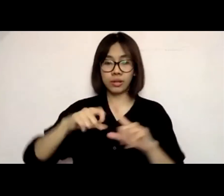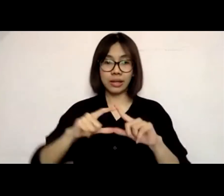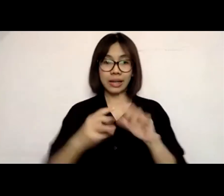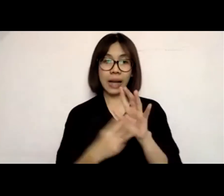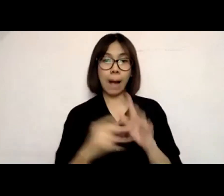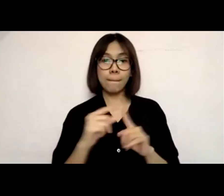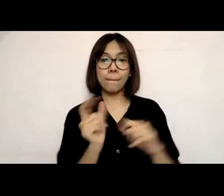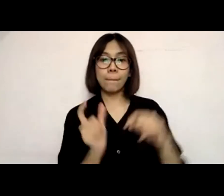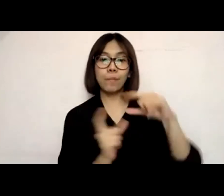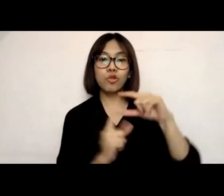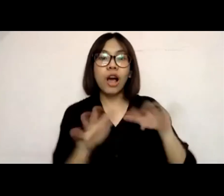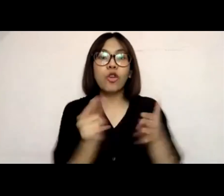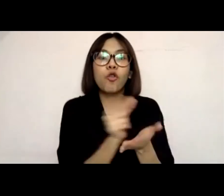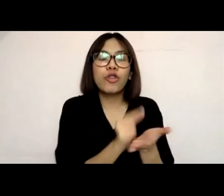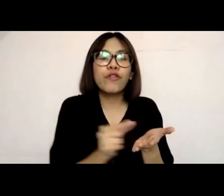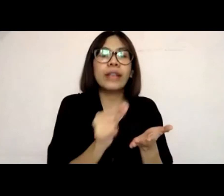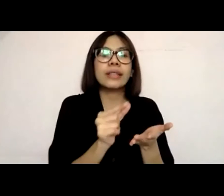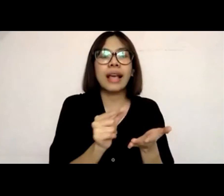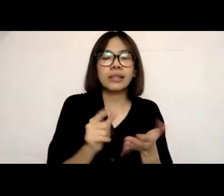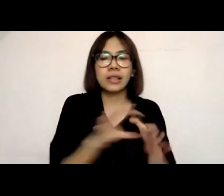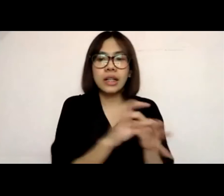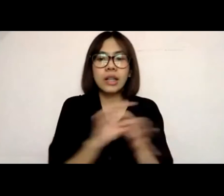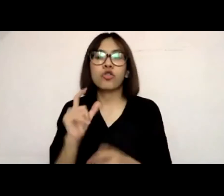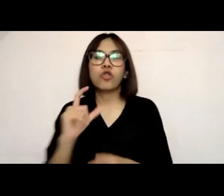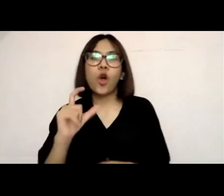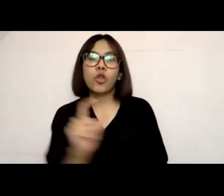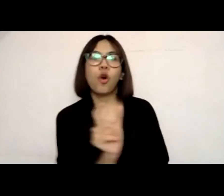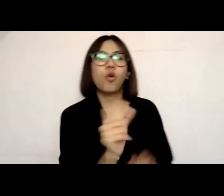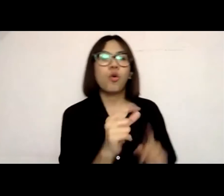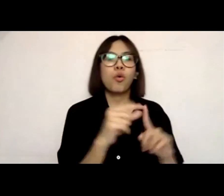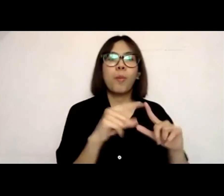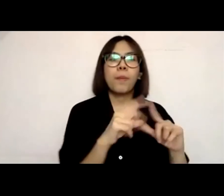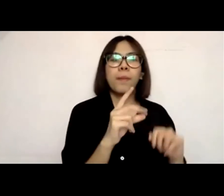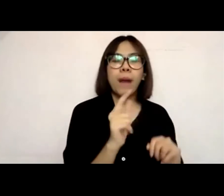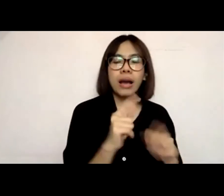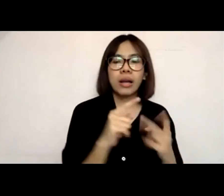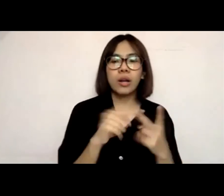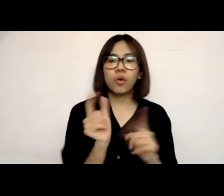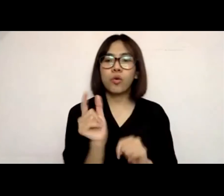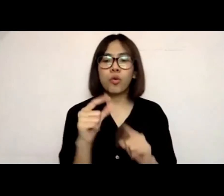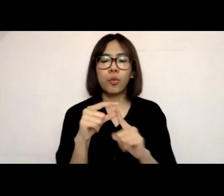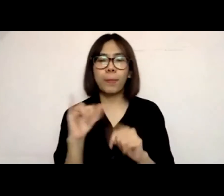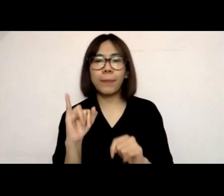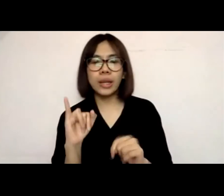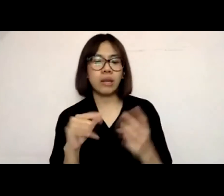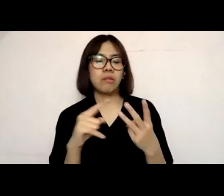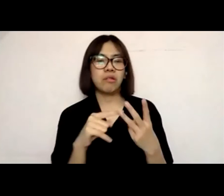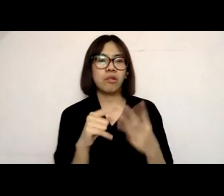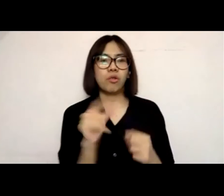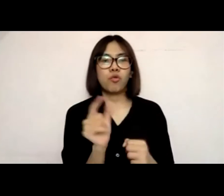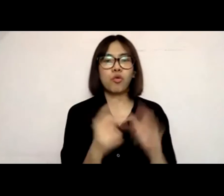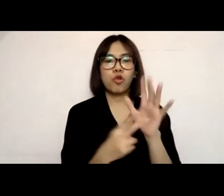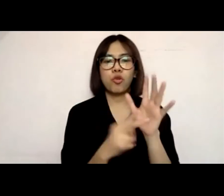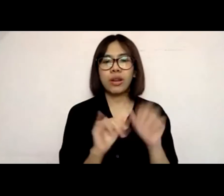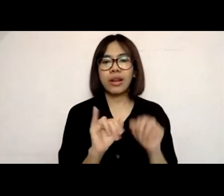Sukapura, seperti Unpar, UPI, UTEL, Uninus, bahkan kita baru